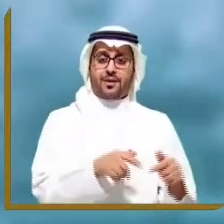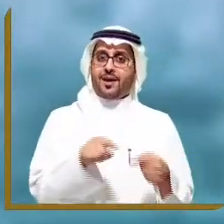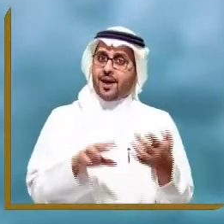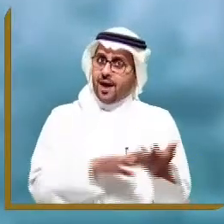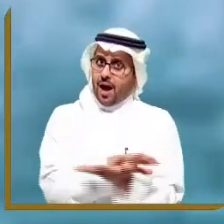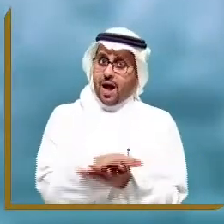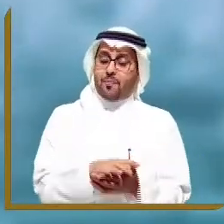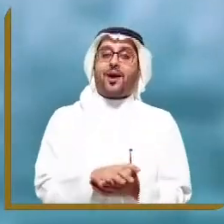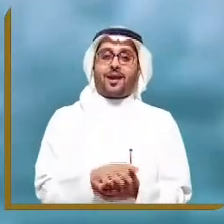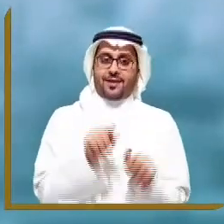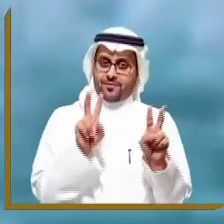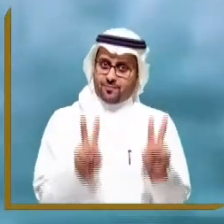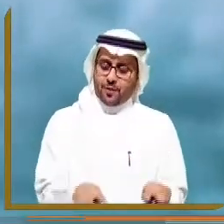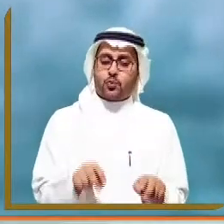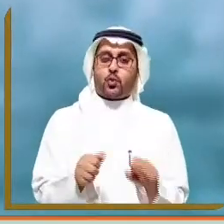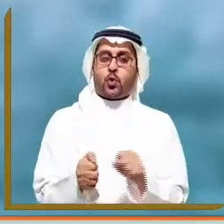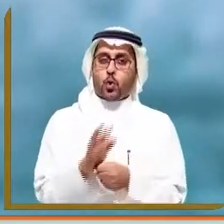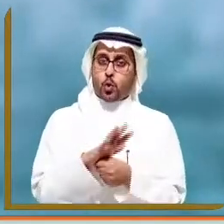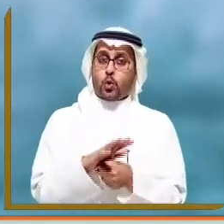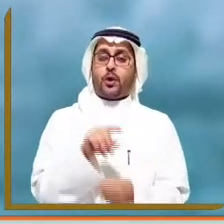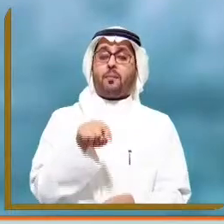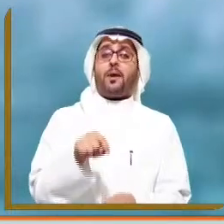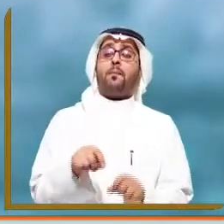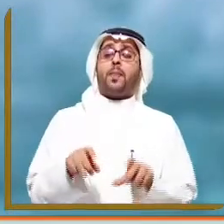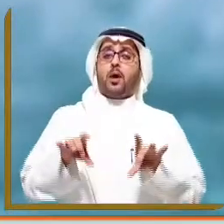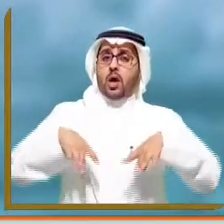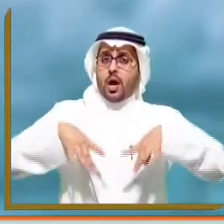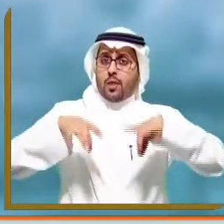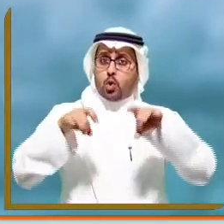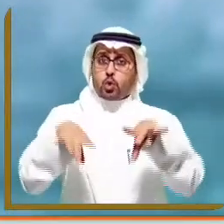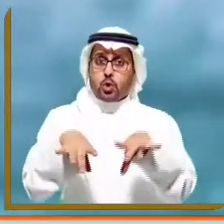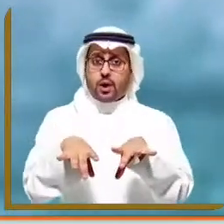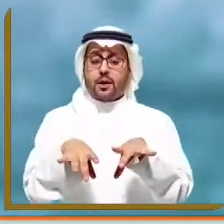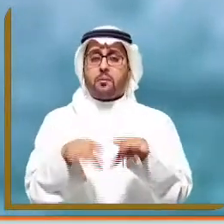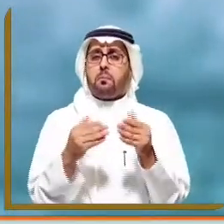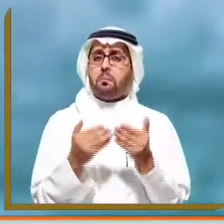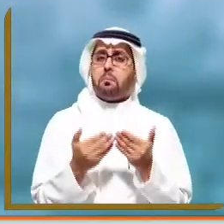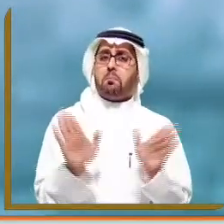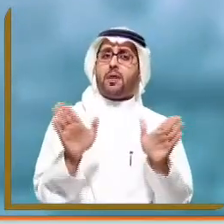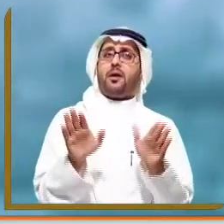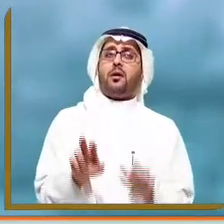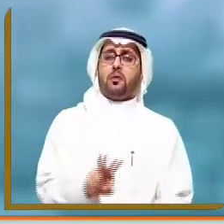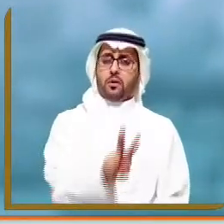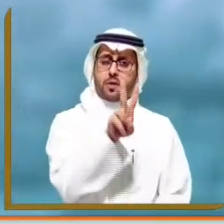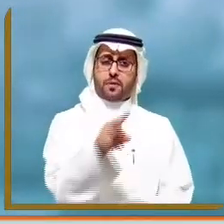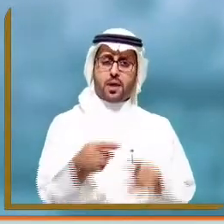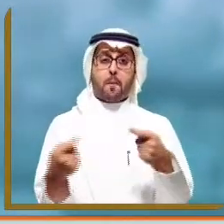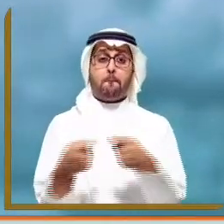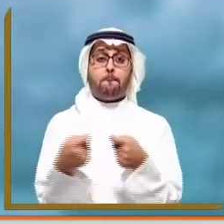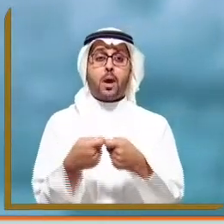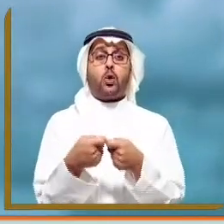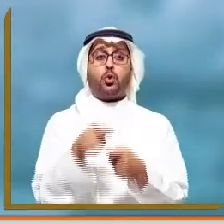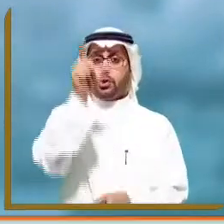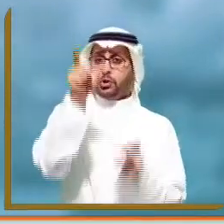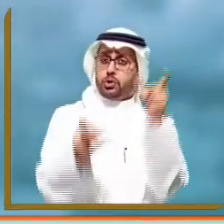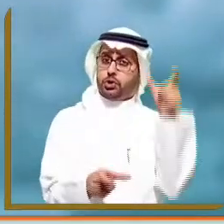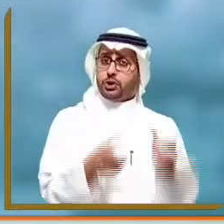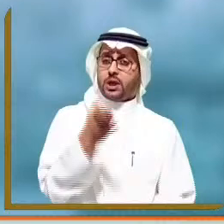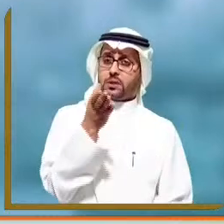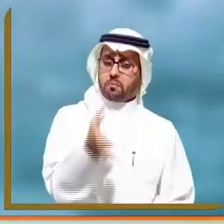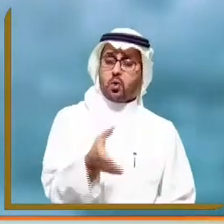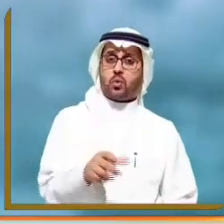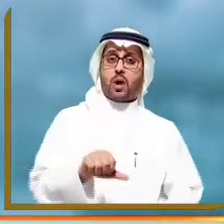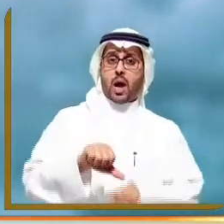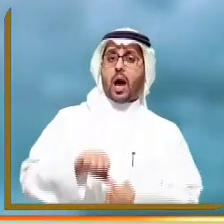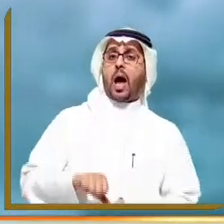ولا زلنا في أخبار جائحة كورونا، هذه المرة من أستراليا، حيث بدأ ما يزيد على 2 مليون شخص في مدينة بيرث